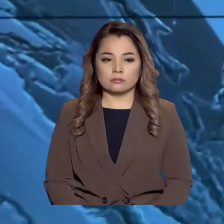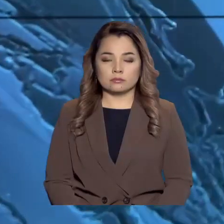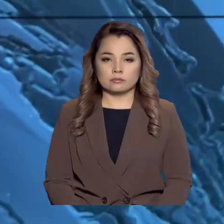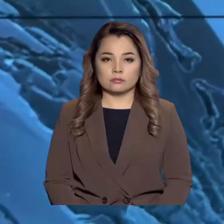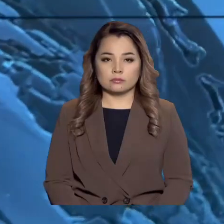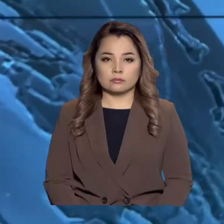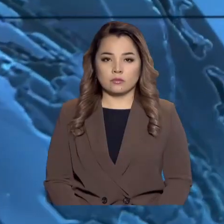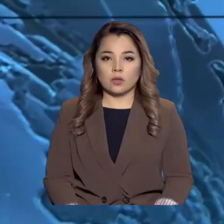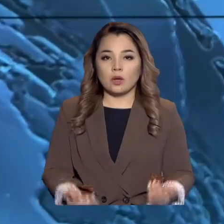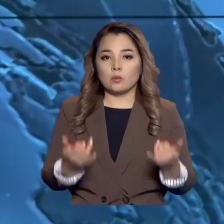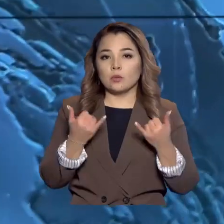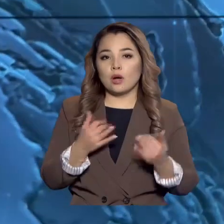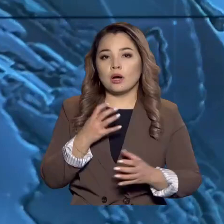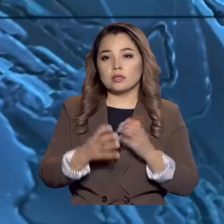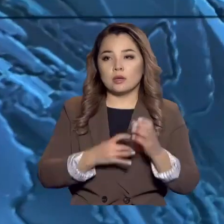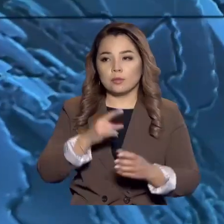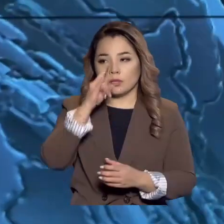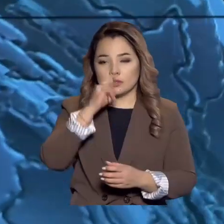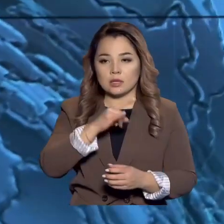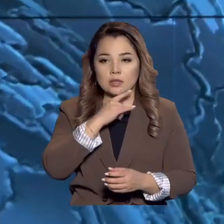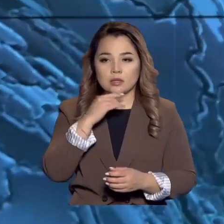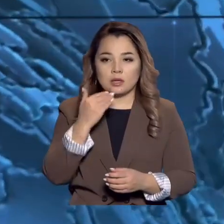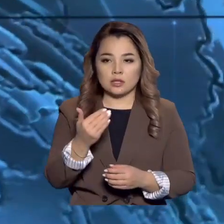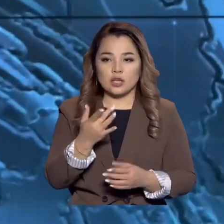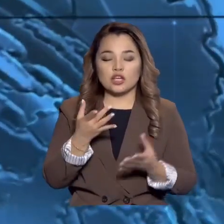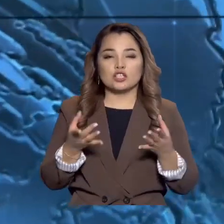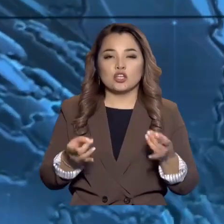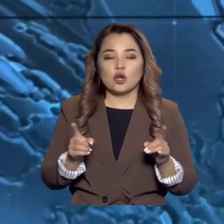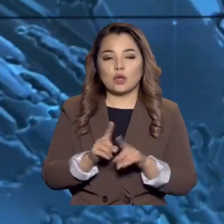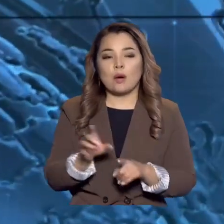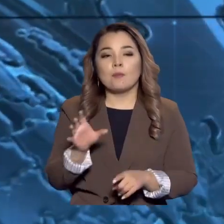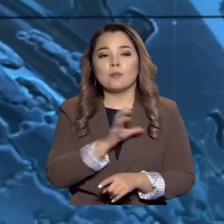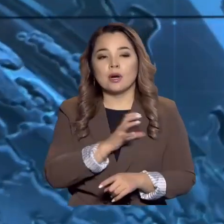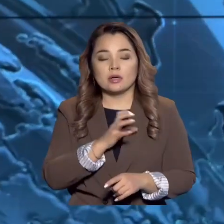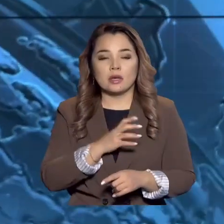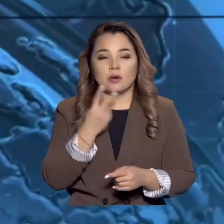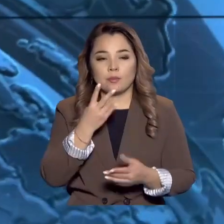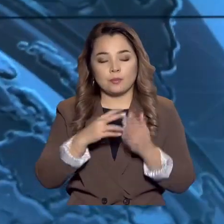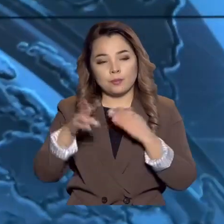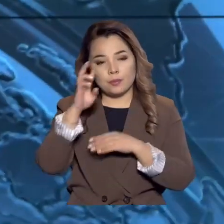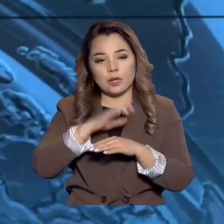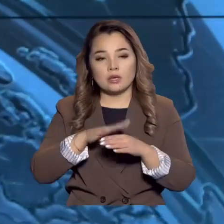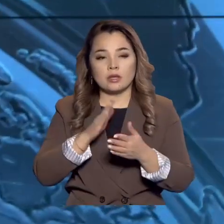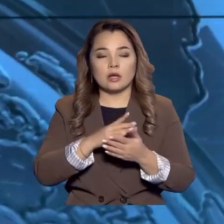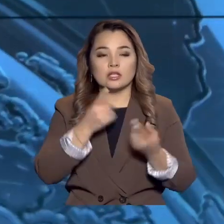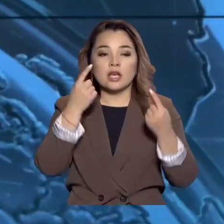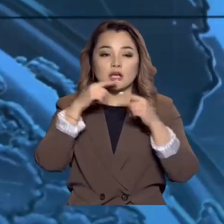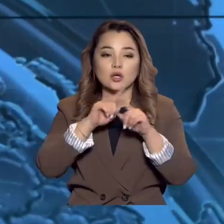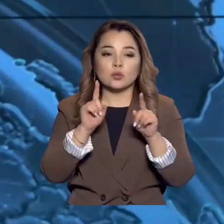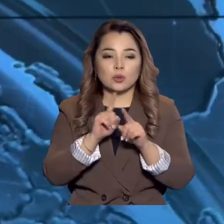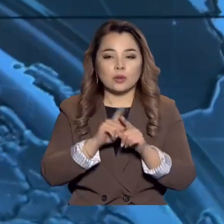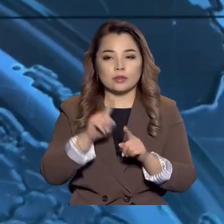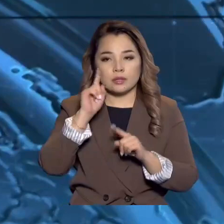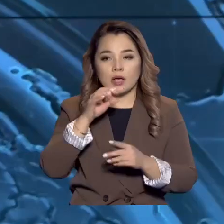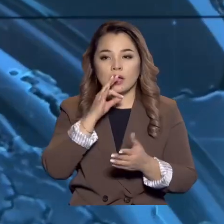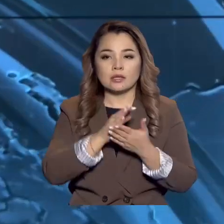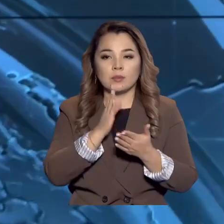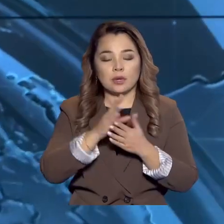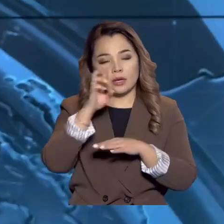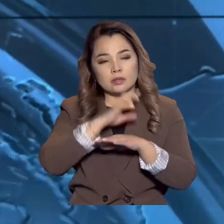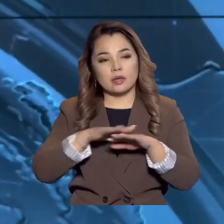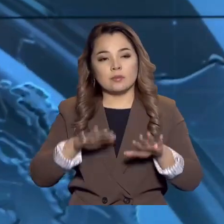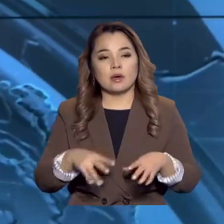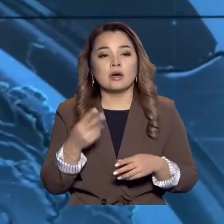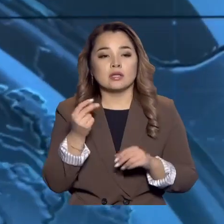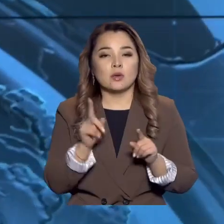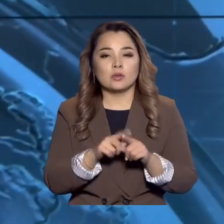Хабарын жалғастырамыз. Бүгінде әлем Қазақстанды шикізатқа бай мемлекет қана емес, технологиялық қуатты ел ретінде таниды. Еліміздегі капитал